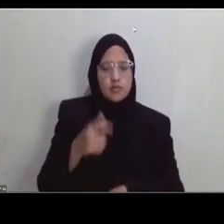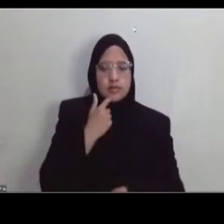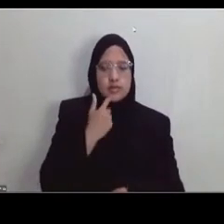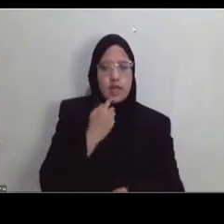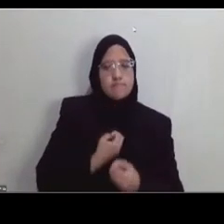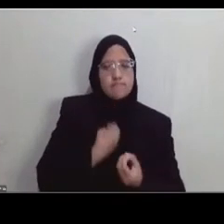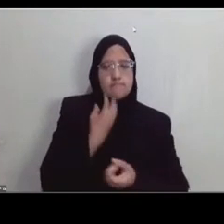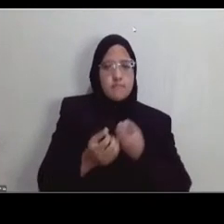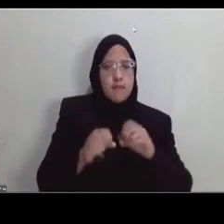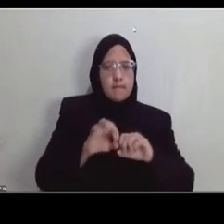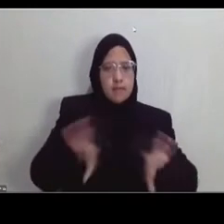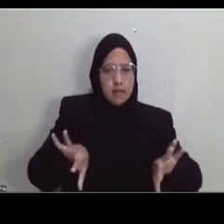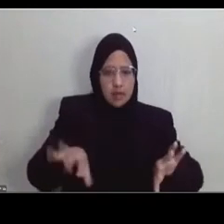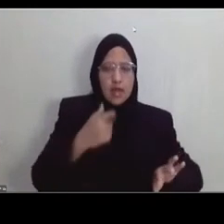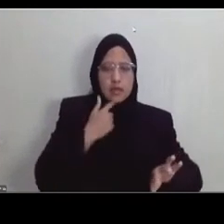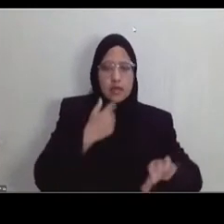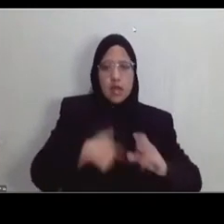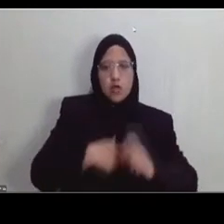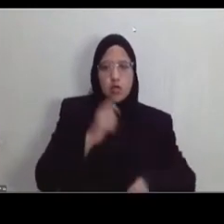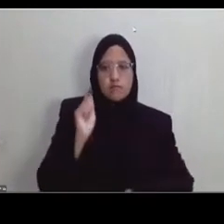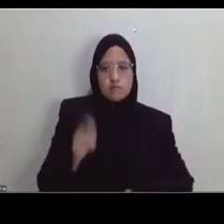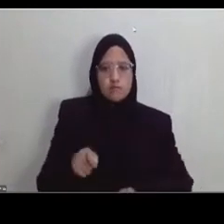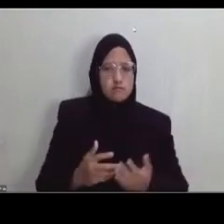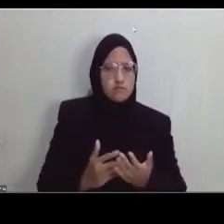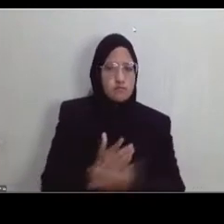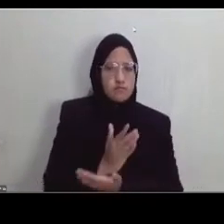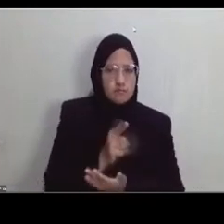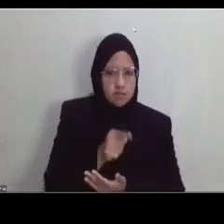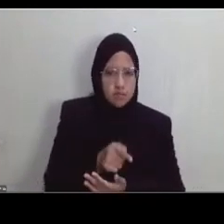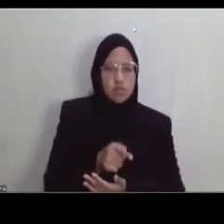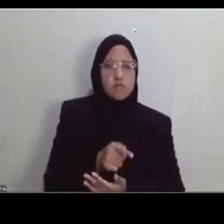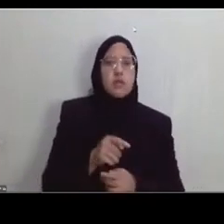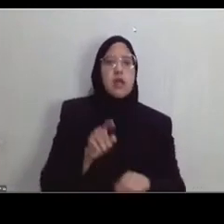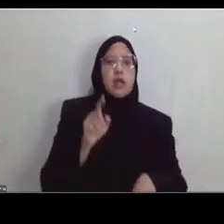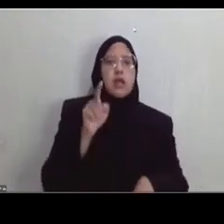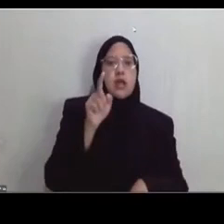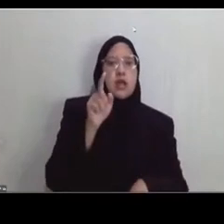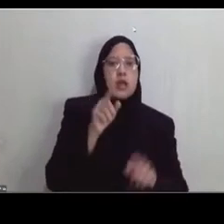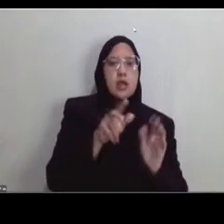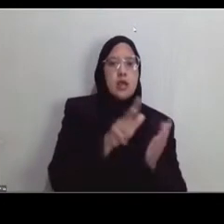terlapor dalam putusan majelis kehormatan nomor 3 G mkmk/